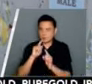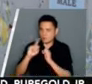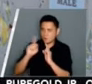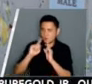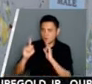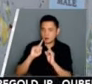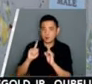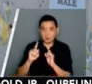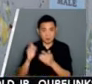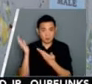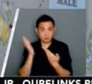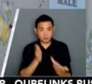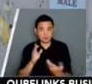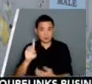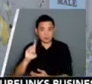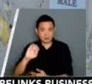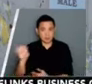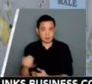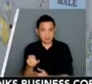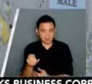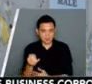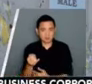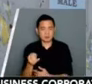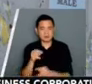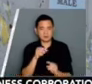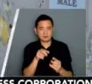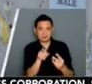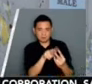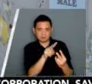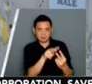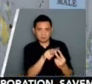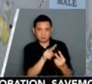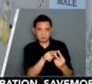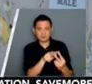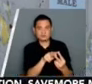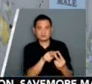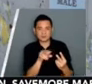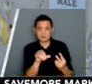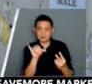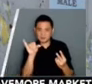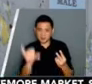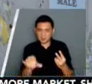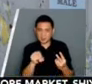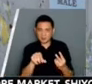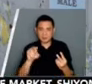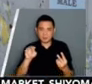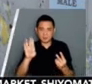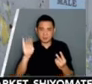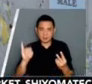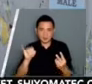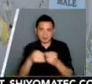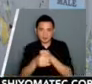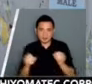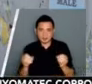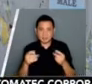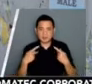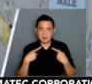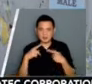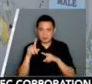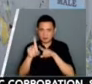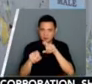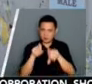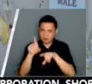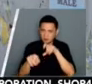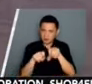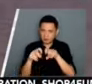Cassandra Leong at si Sheila Guo, ay dito na lamang sa NBI gagawin niya itong inquest proceedings. Para nga una ay